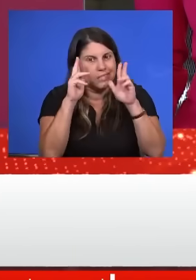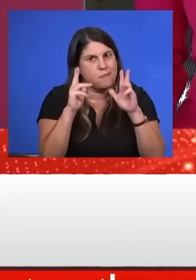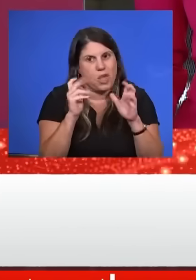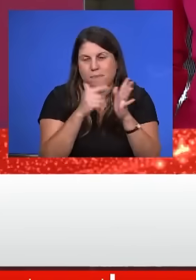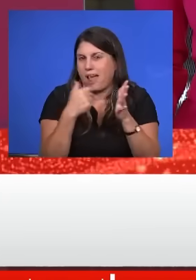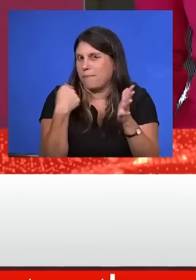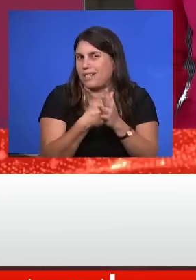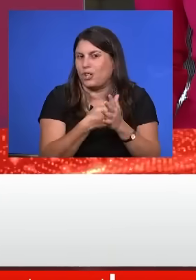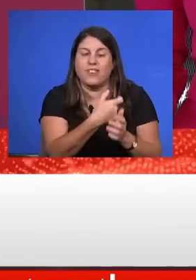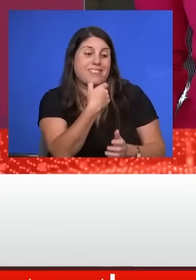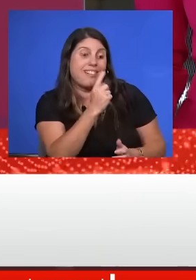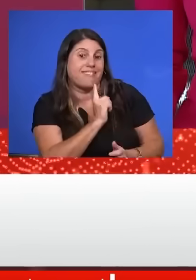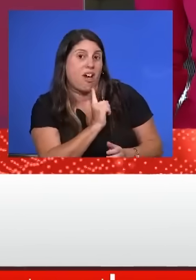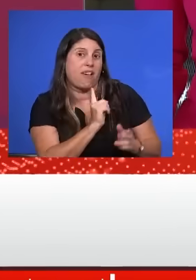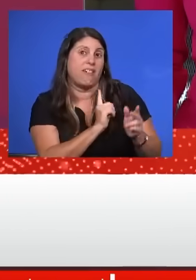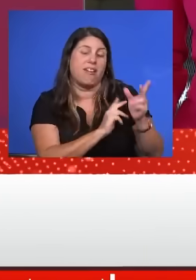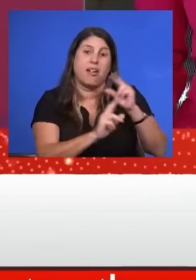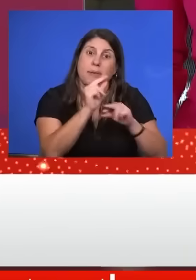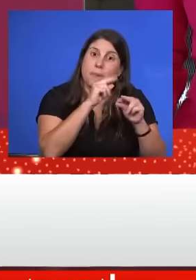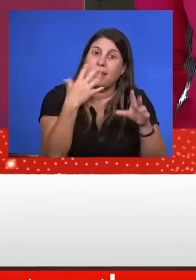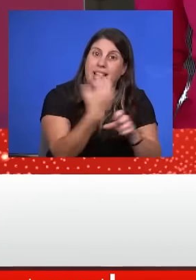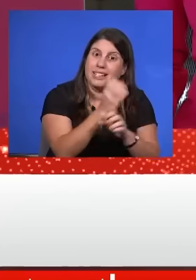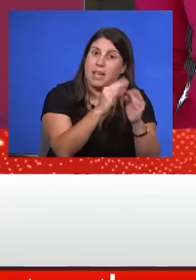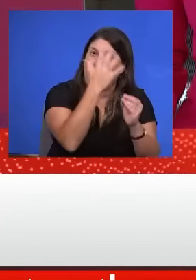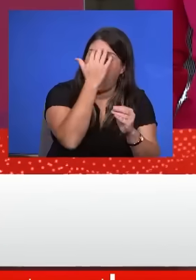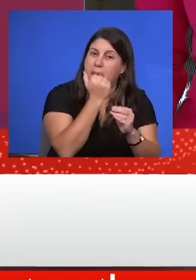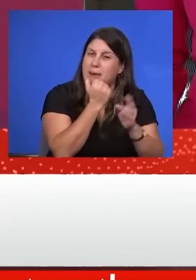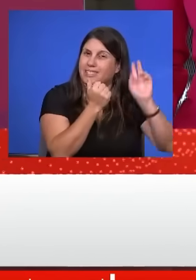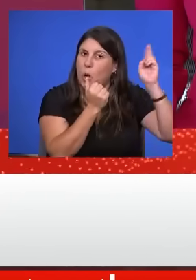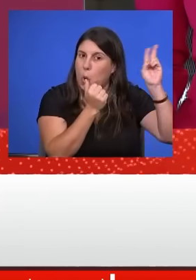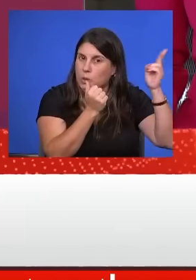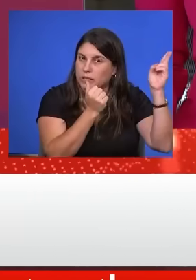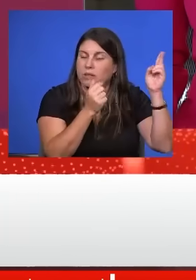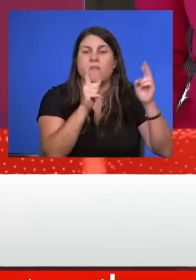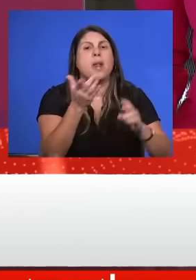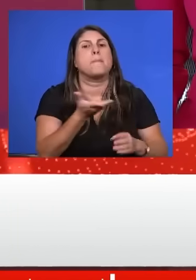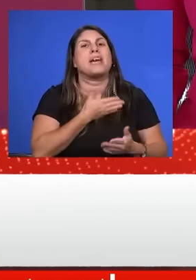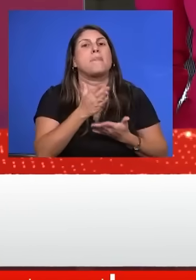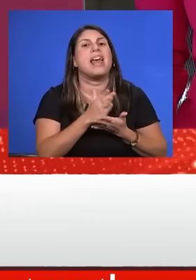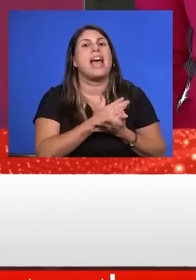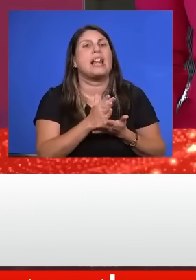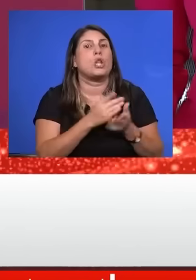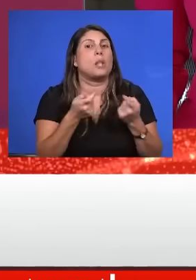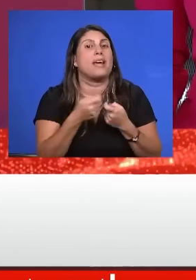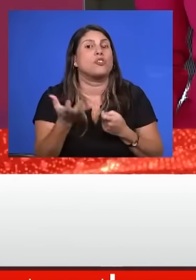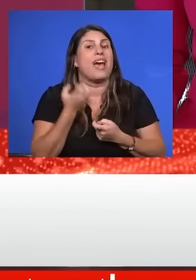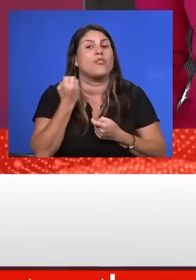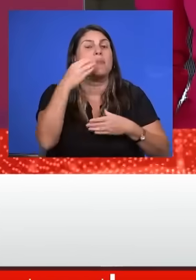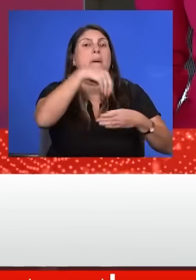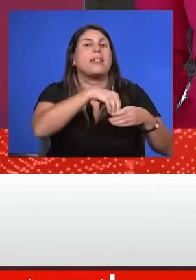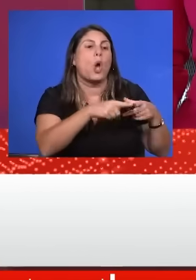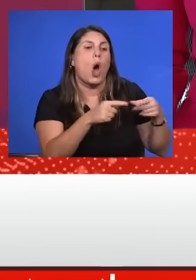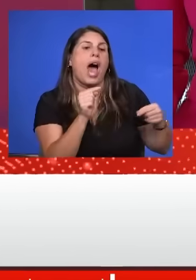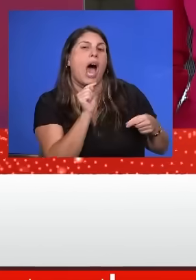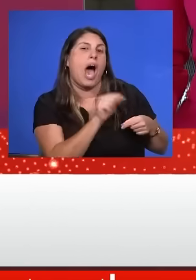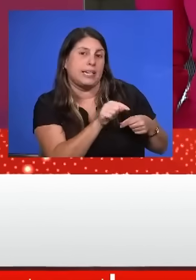אולי בהצלחה עם חמאס חוץ, אבל מקבלי החלטות ביחס לחטופים נמצאים בעזה, והם עם עמדה